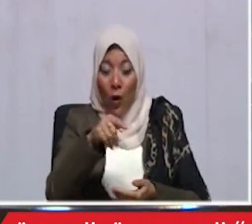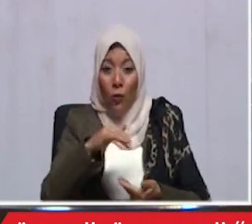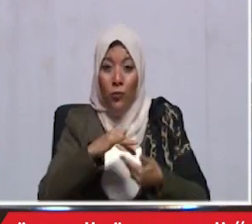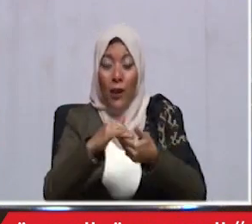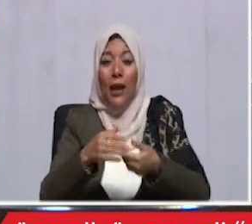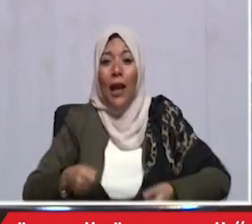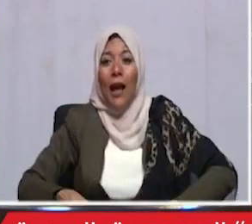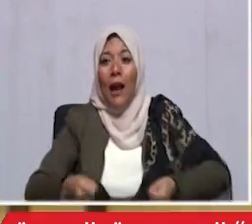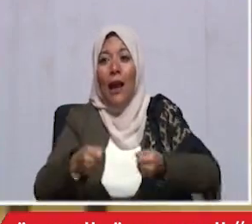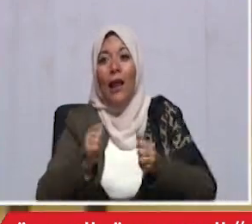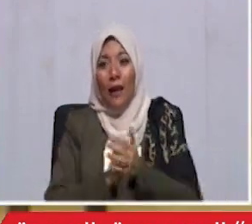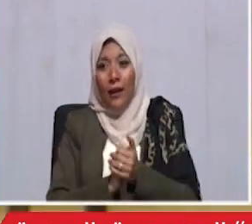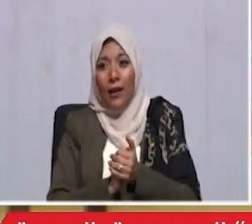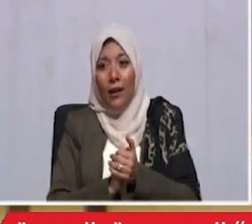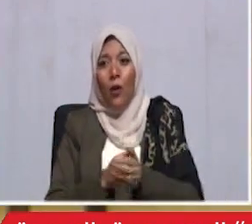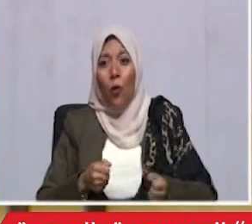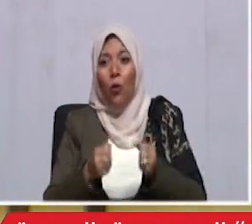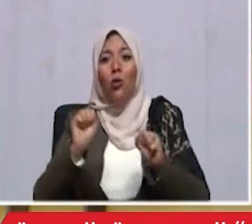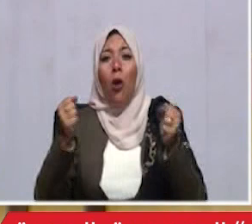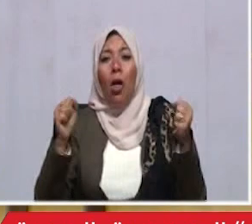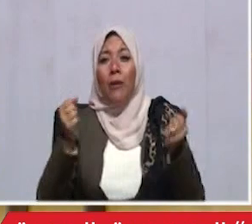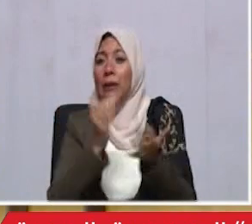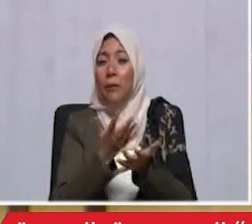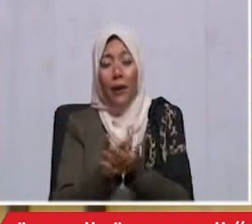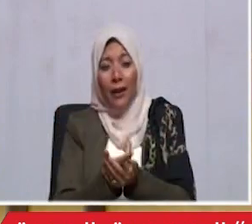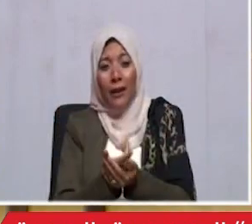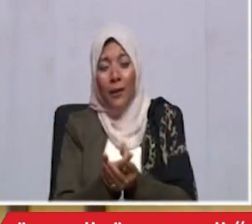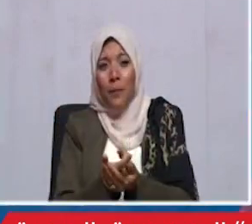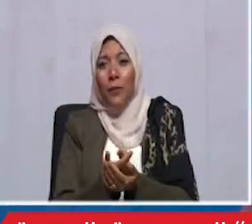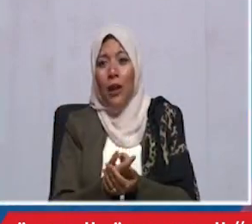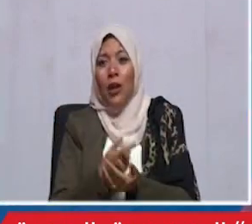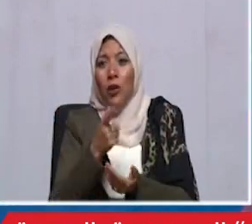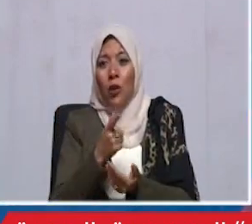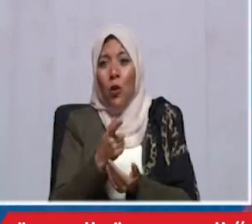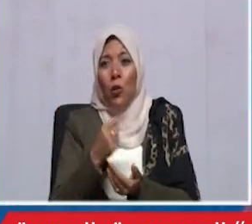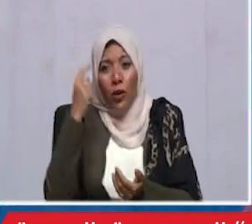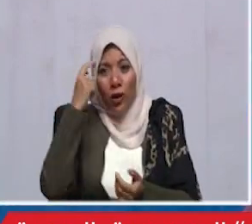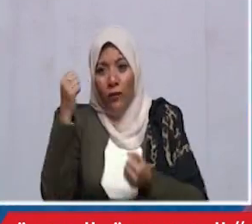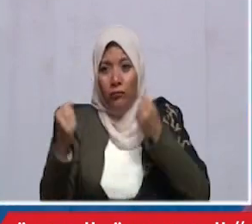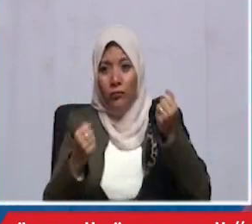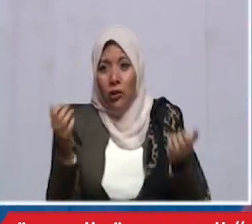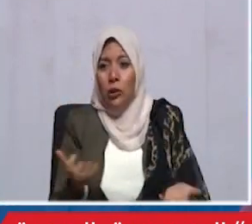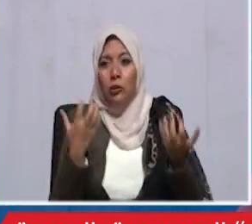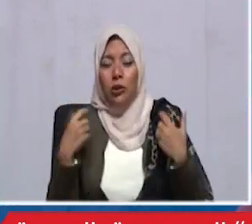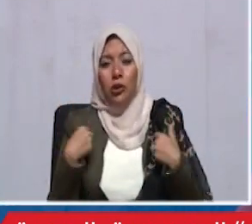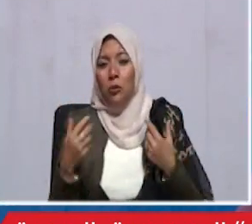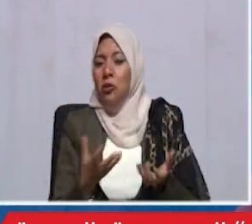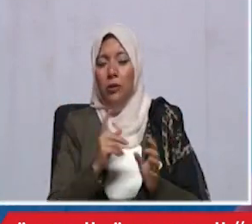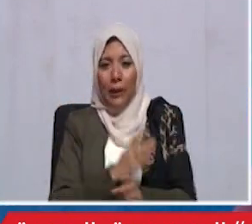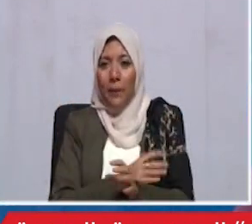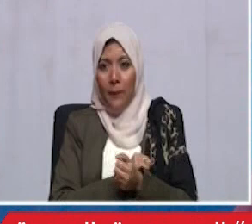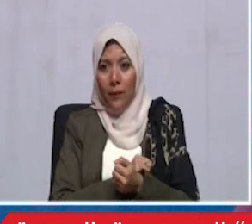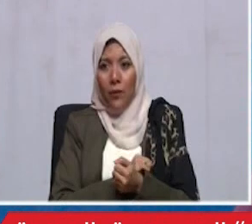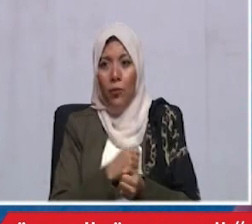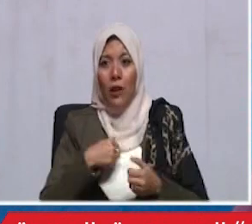كرسي كهربا. كرسي كهربا؟ ليه بقى؟ عشان يساعده مع المشي بدل ما تشيلي صح؟ ونفسي